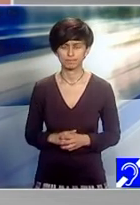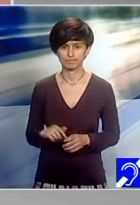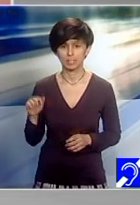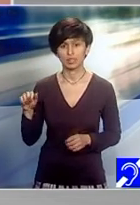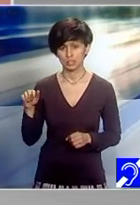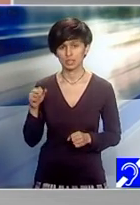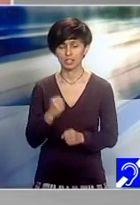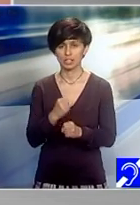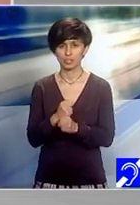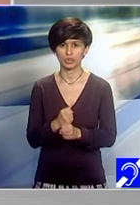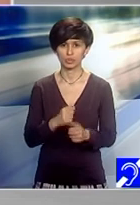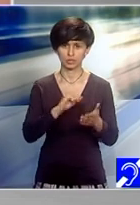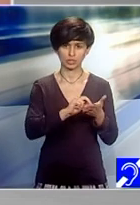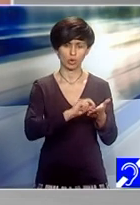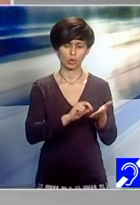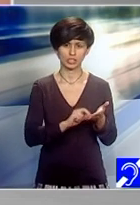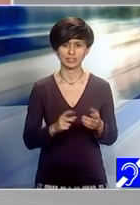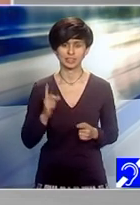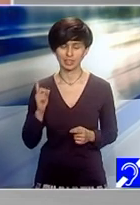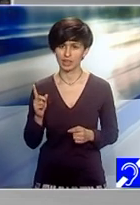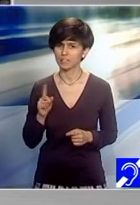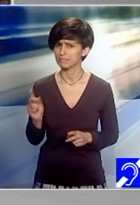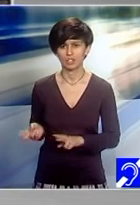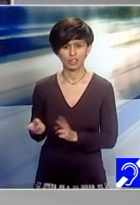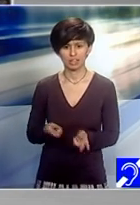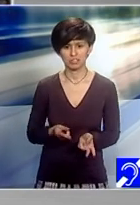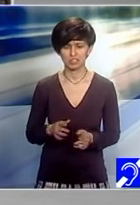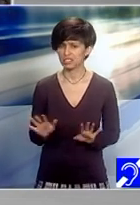revendicări, dar nu i-a invitat nimeni la discuție.